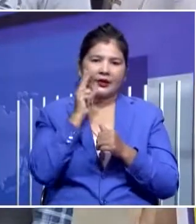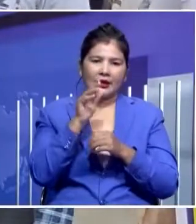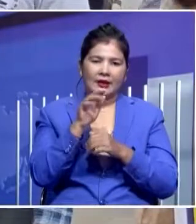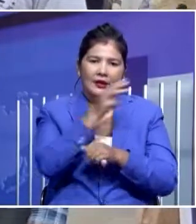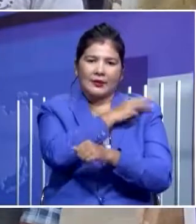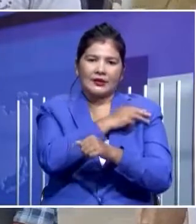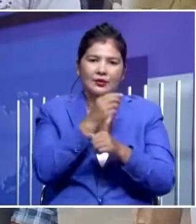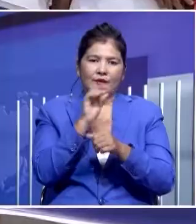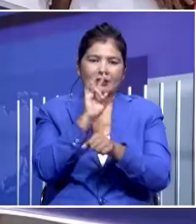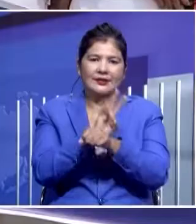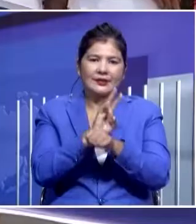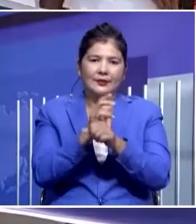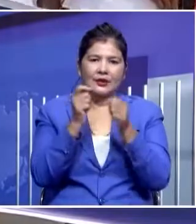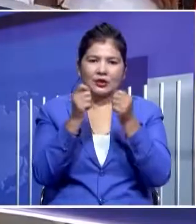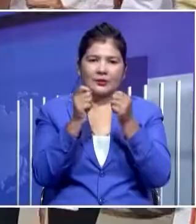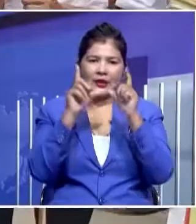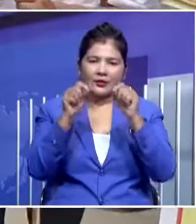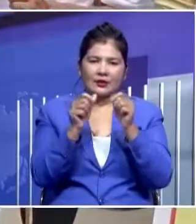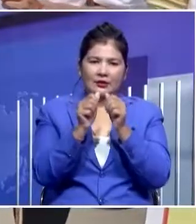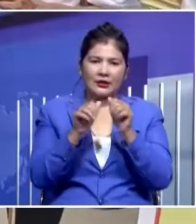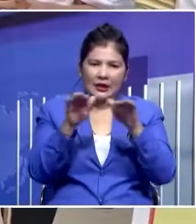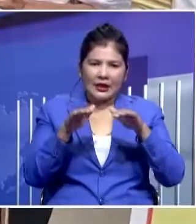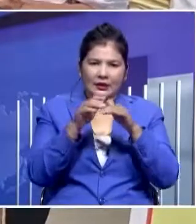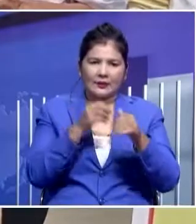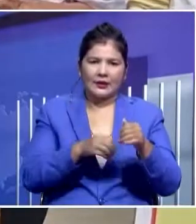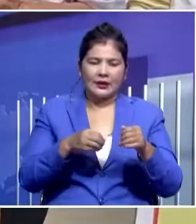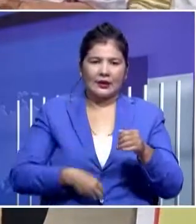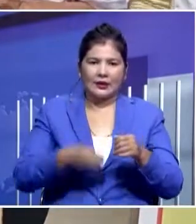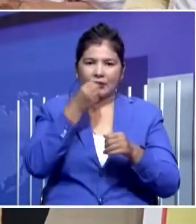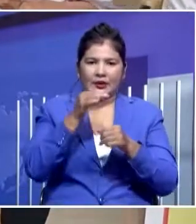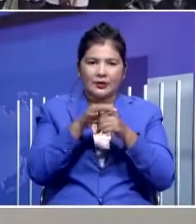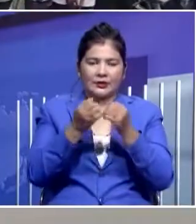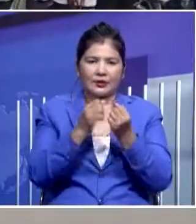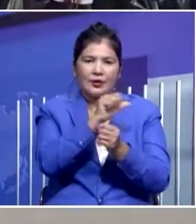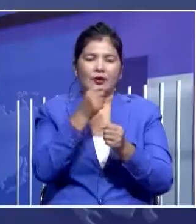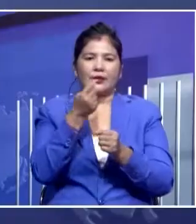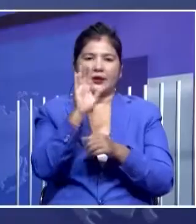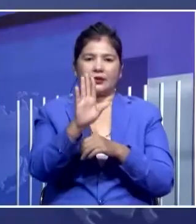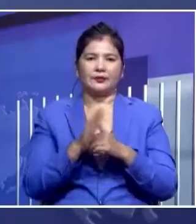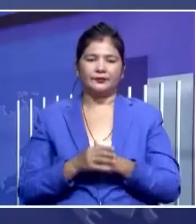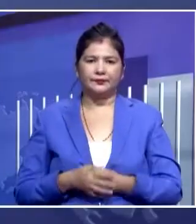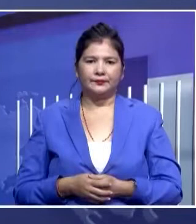सिप क्षमता र आवश्यकताका आधारमा रोजगारीको व्यवस्था गर्नुपर्ने उहाँको भनाइ छ।